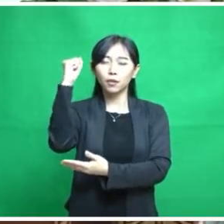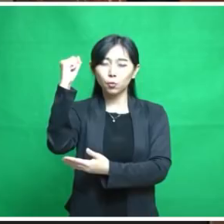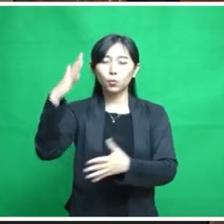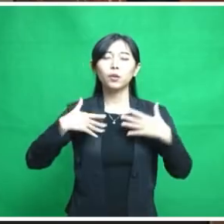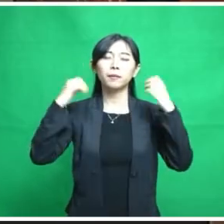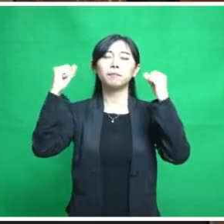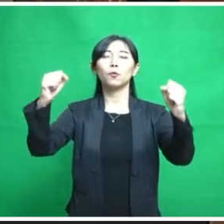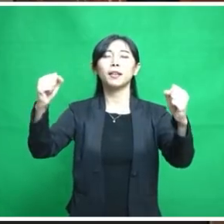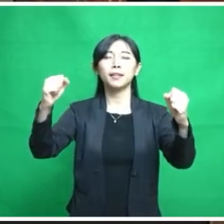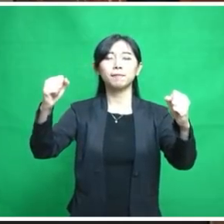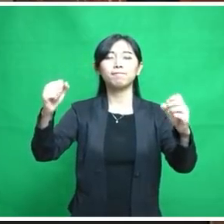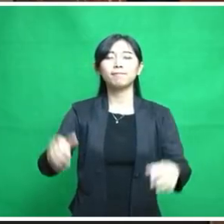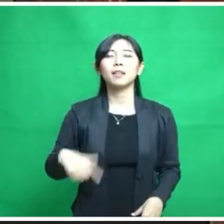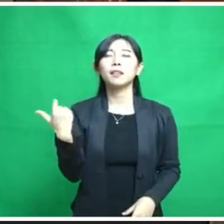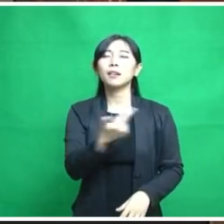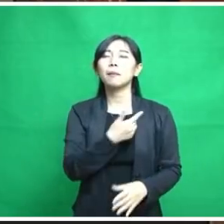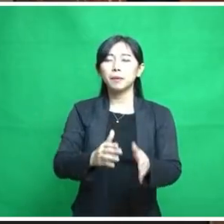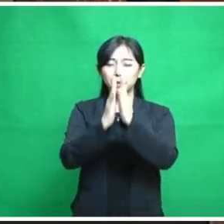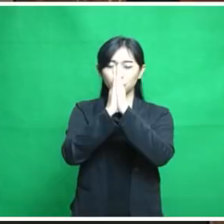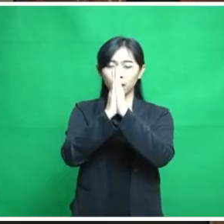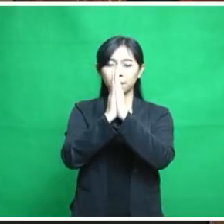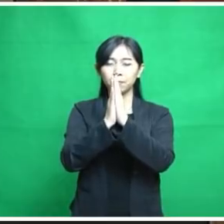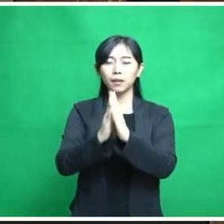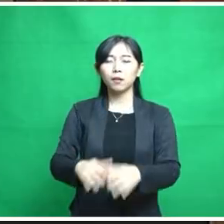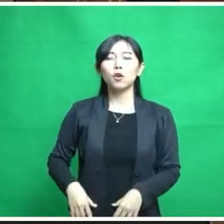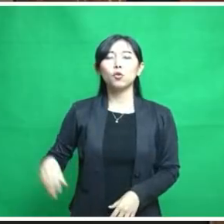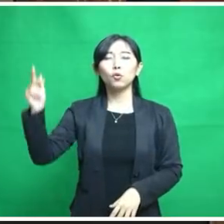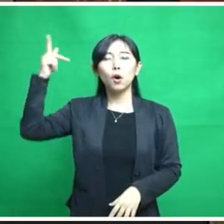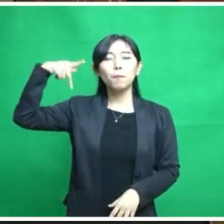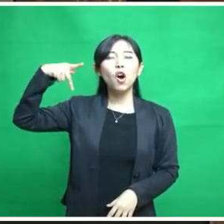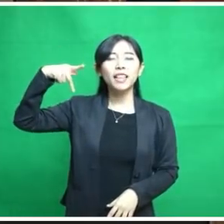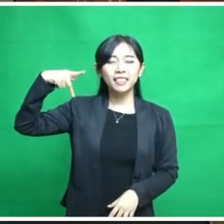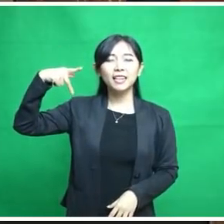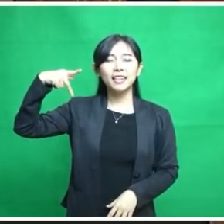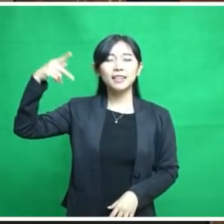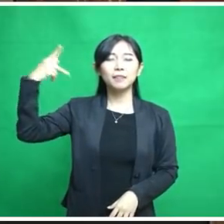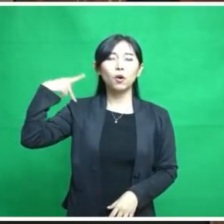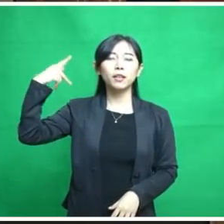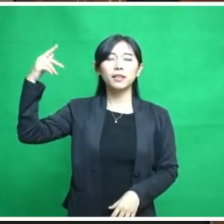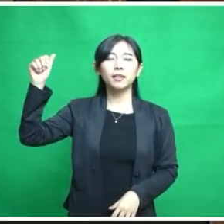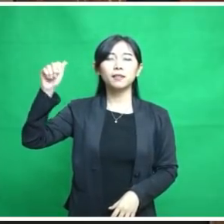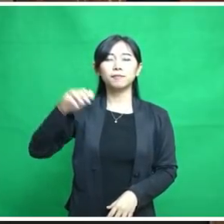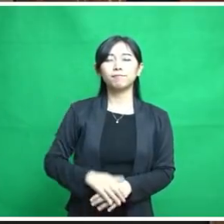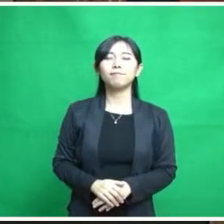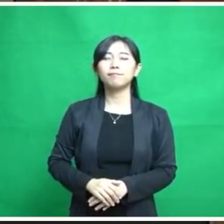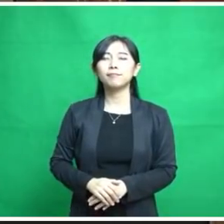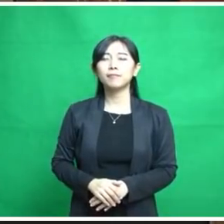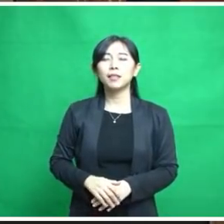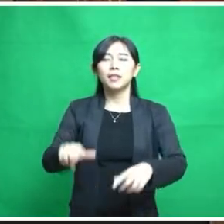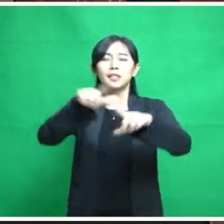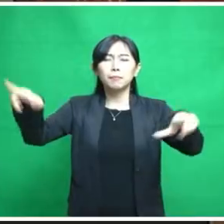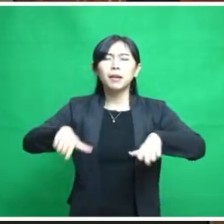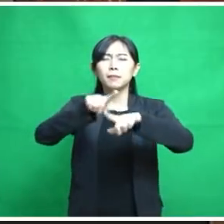dipulihkan. Kami juga berdoa bagi situasi politik dan pemerintahan bangsa kami, baik dari pusat hingga daerah. Berikanlah